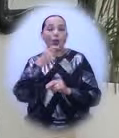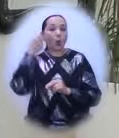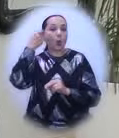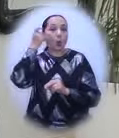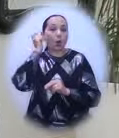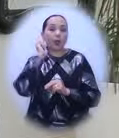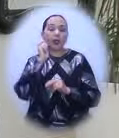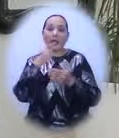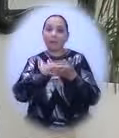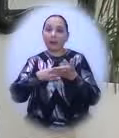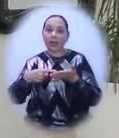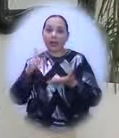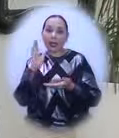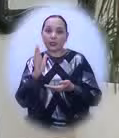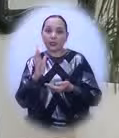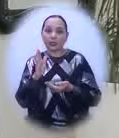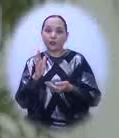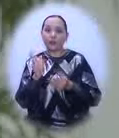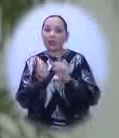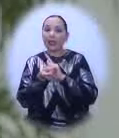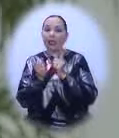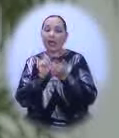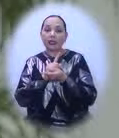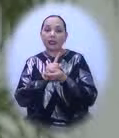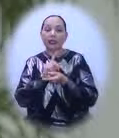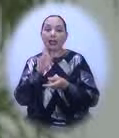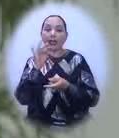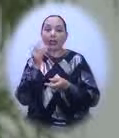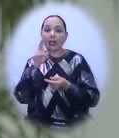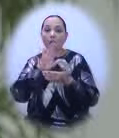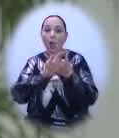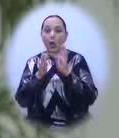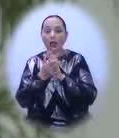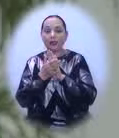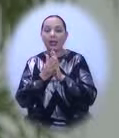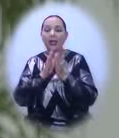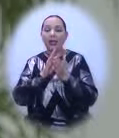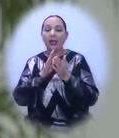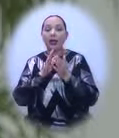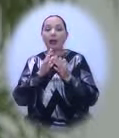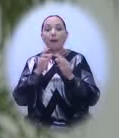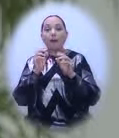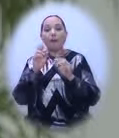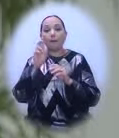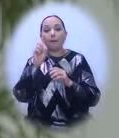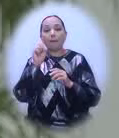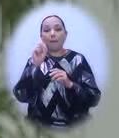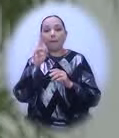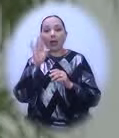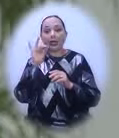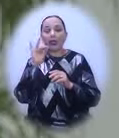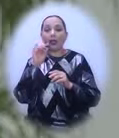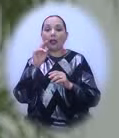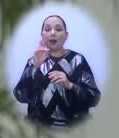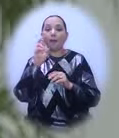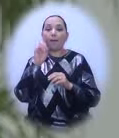quloqlarni belgilash, ya'ni qiya holatda tekislash, bakki va bakinbark